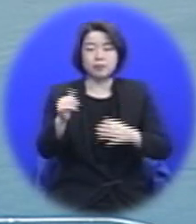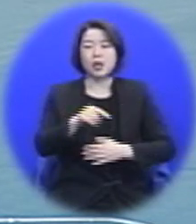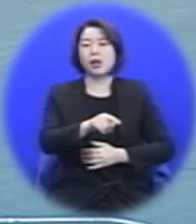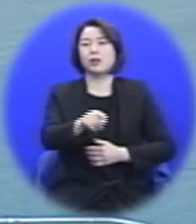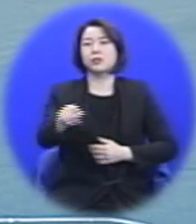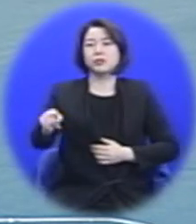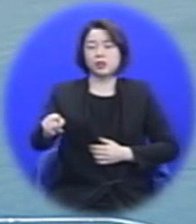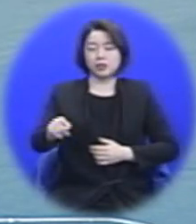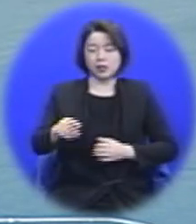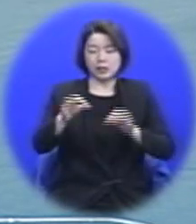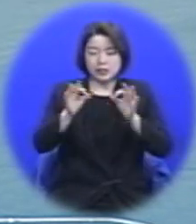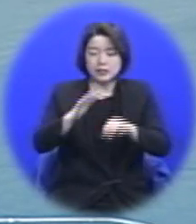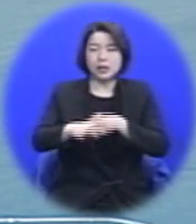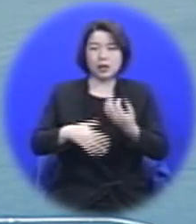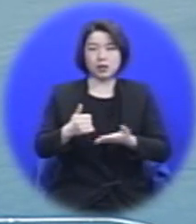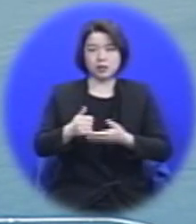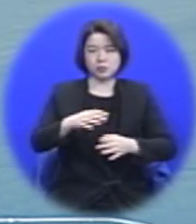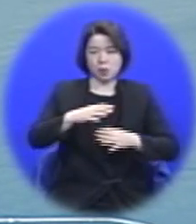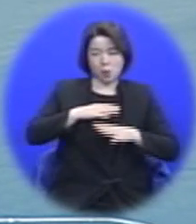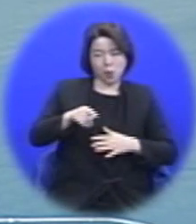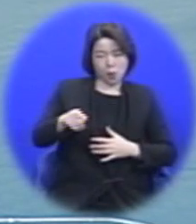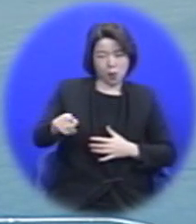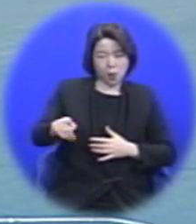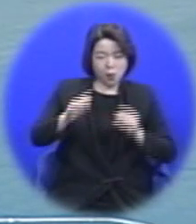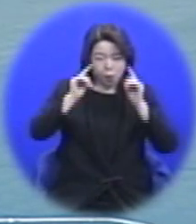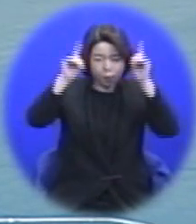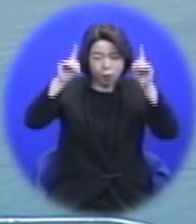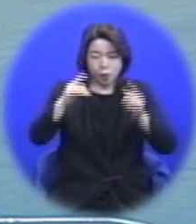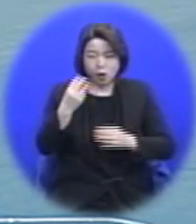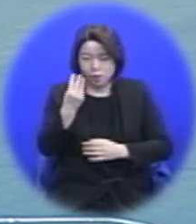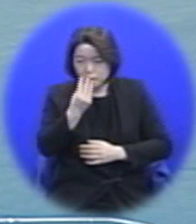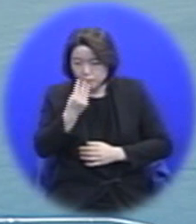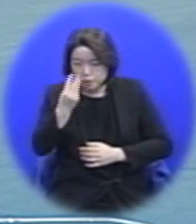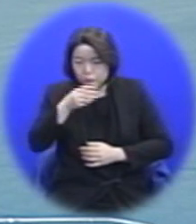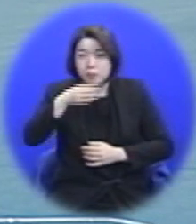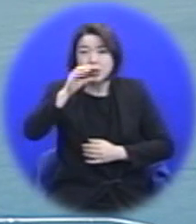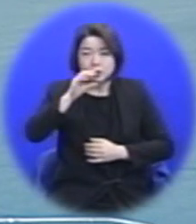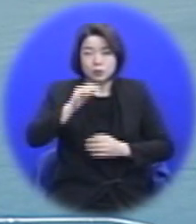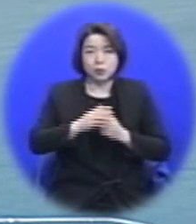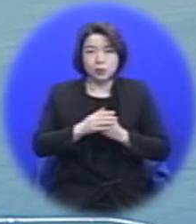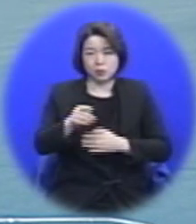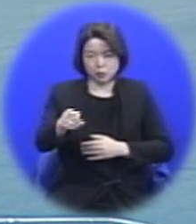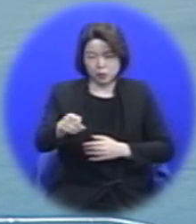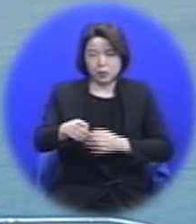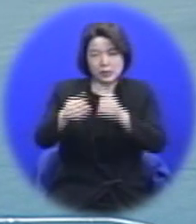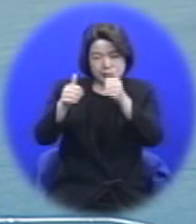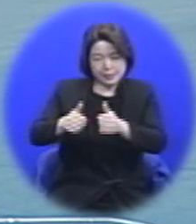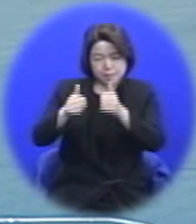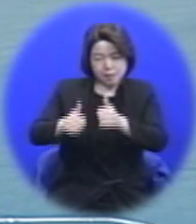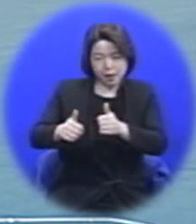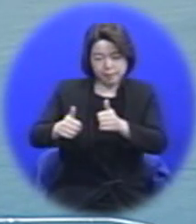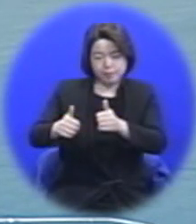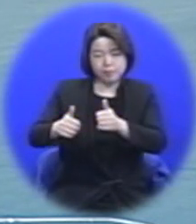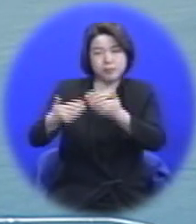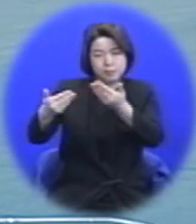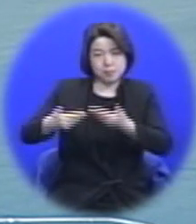그들에게 이제 하나님께서 무서운 진노의 포도주를 마시고 그리고 심판을 받게 될